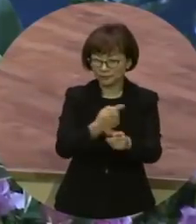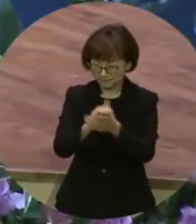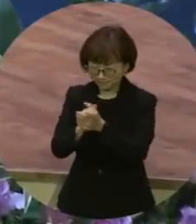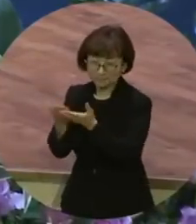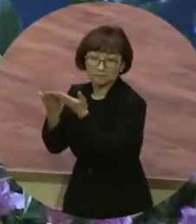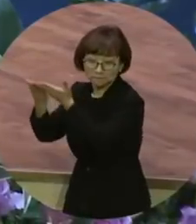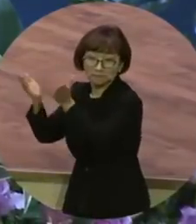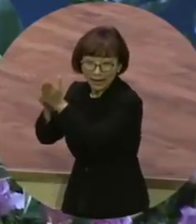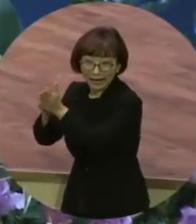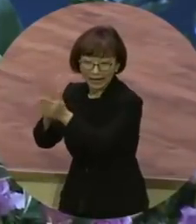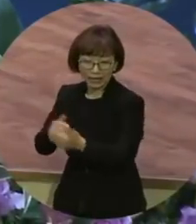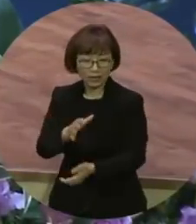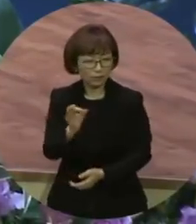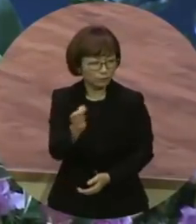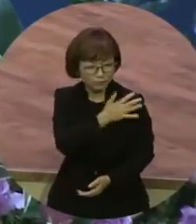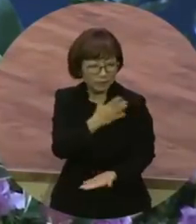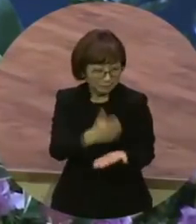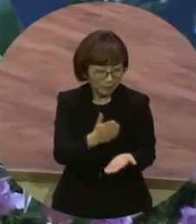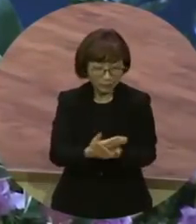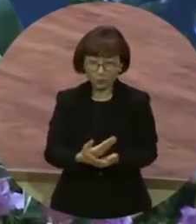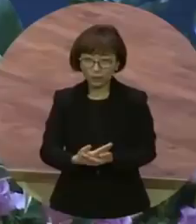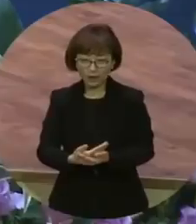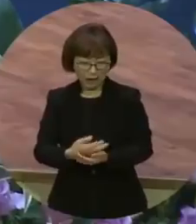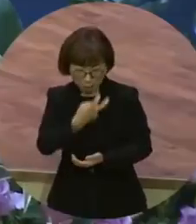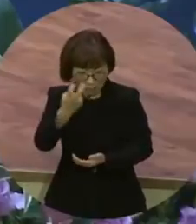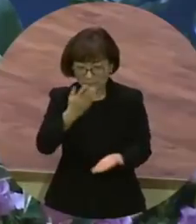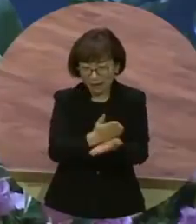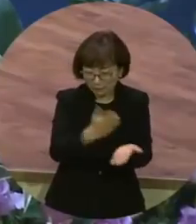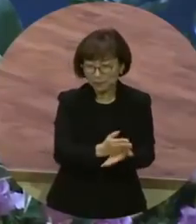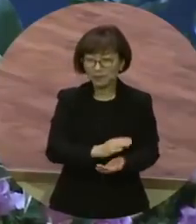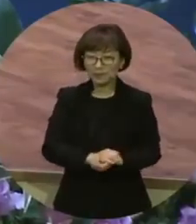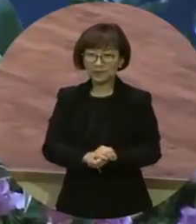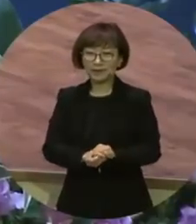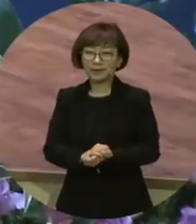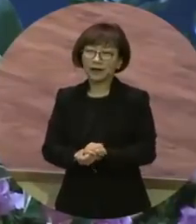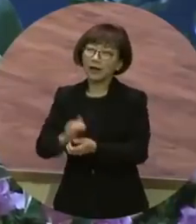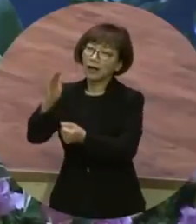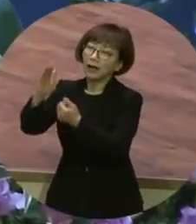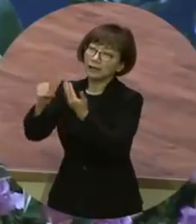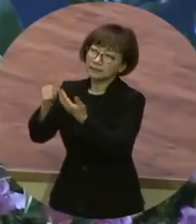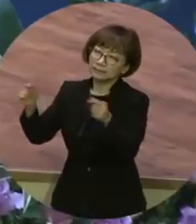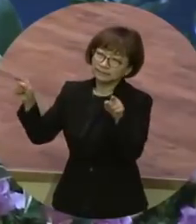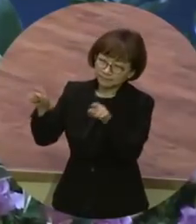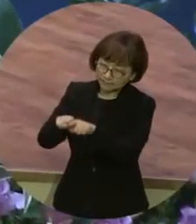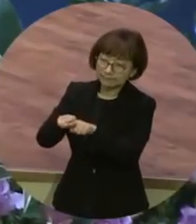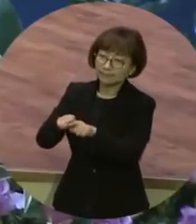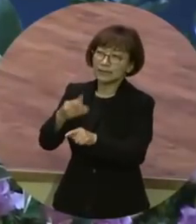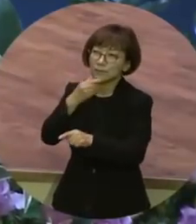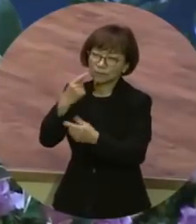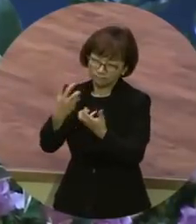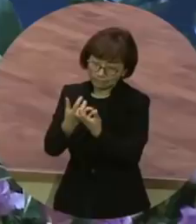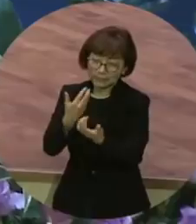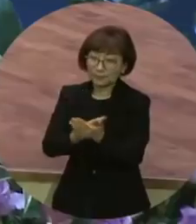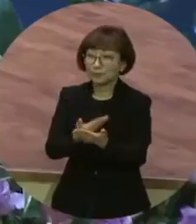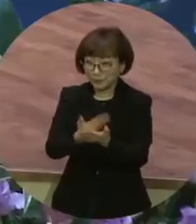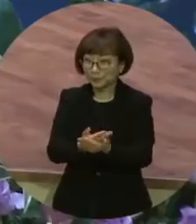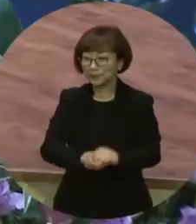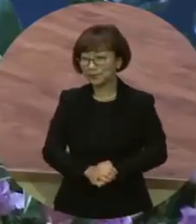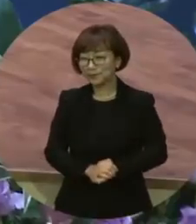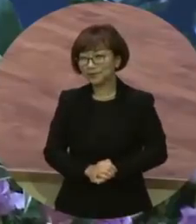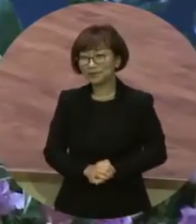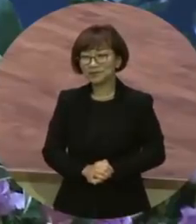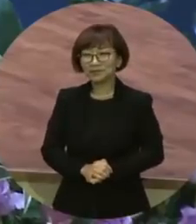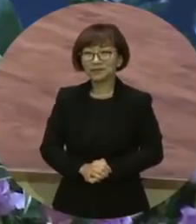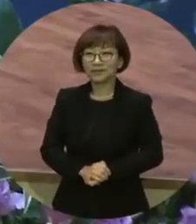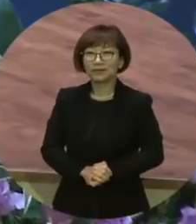여러분 어떻게 틀 바꾸죠 이거? 만약에 여러분 세 가족이 여러분에게 와가지고 아니 이건 노력으로도 안 되고 열정으로도 안 되면 어떡하란 말이냐?